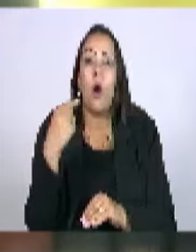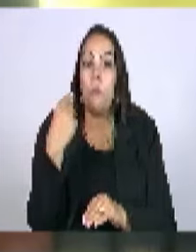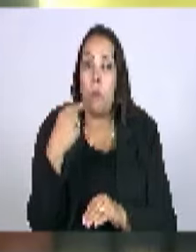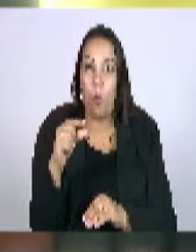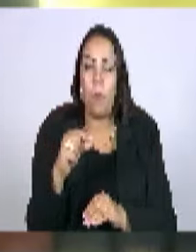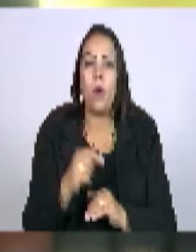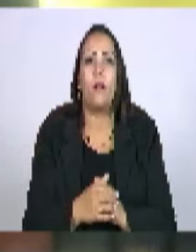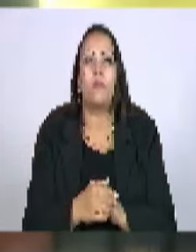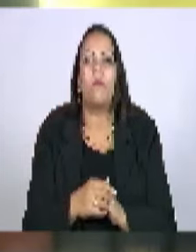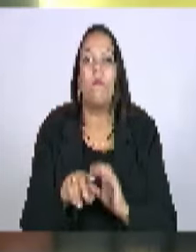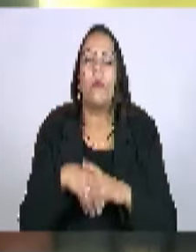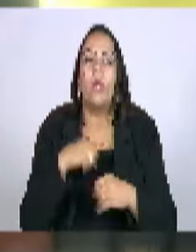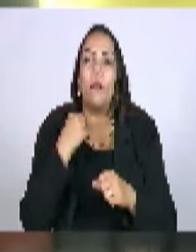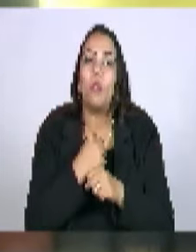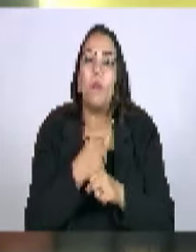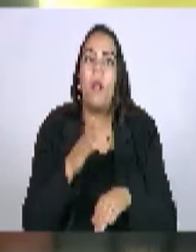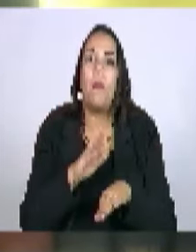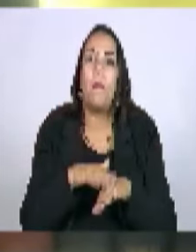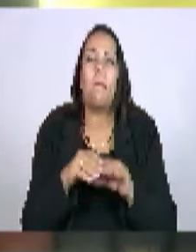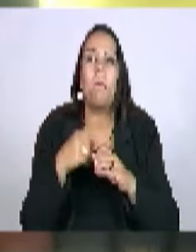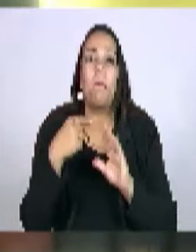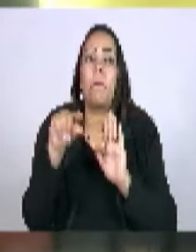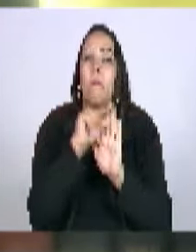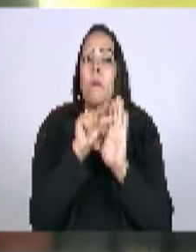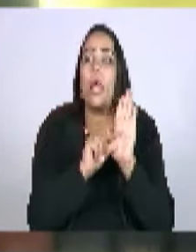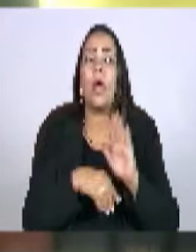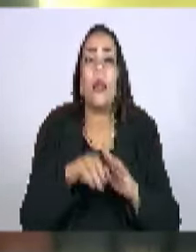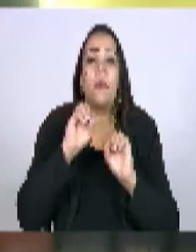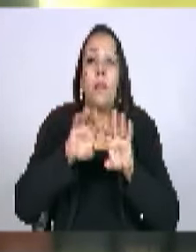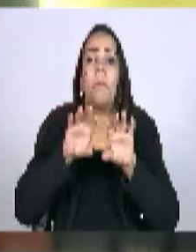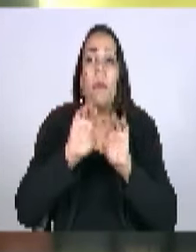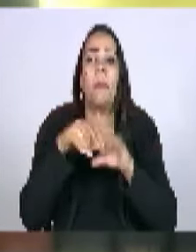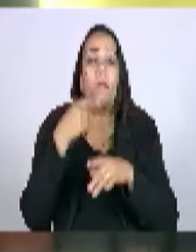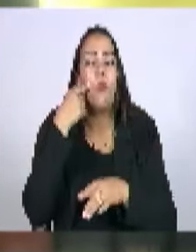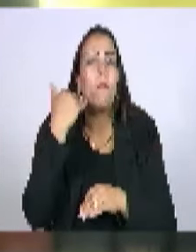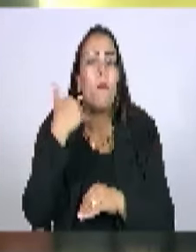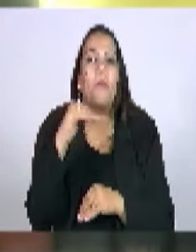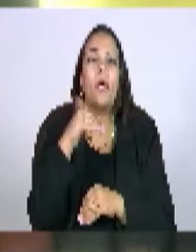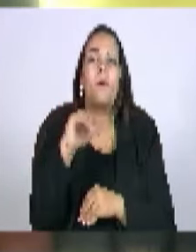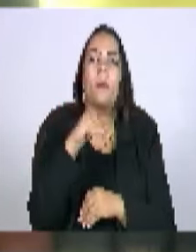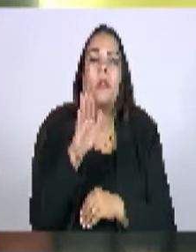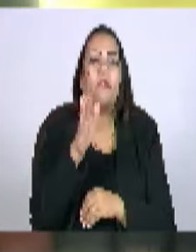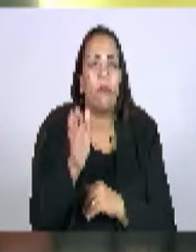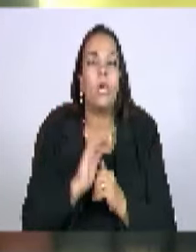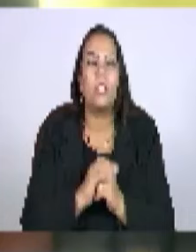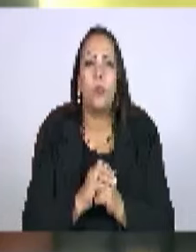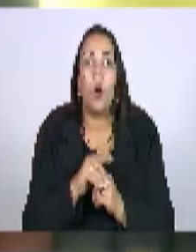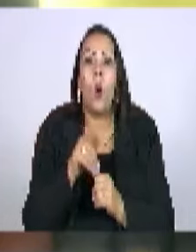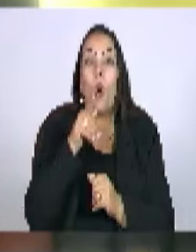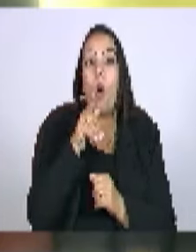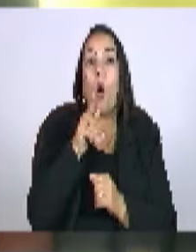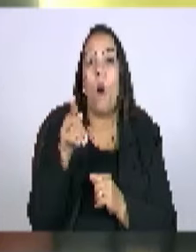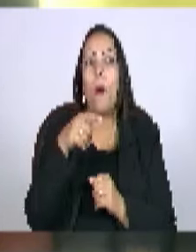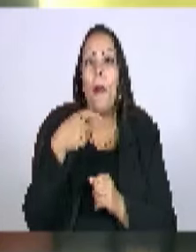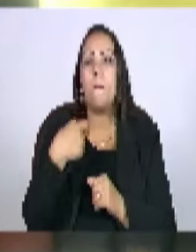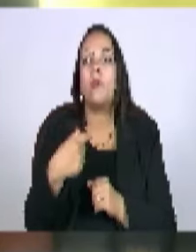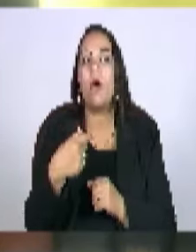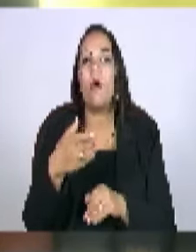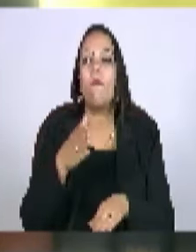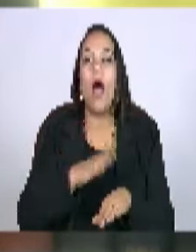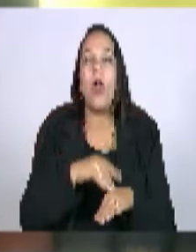معينه بتستخدمها بتديله داتا بيانات عمال تديله بيانات وهو بيتصرف بناء على